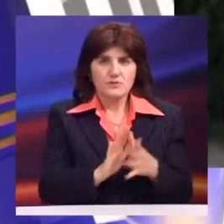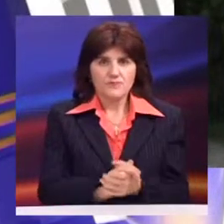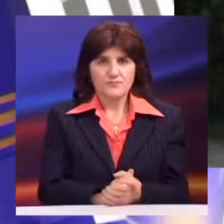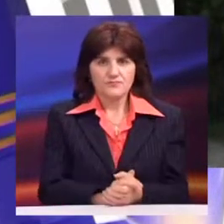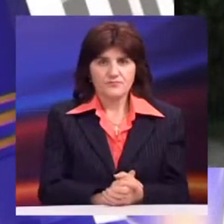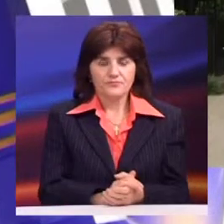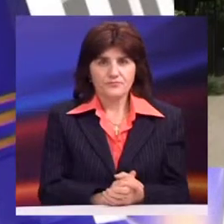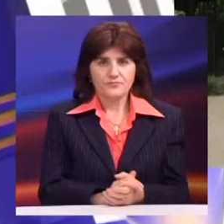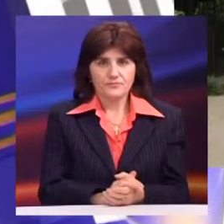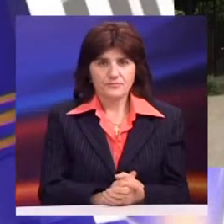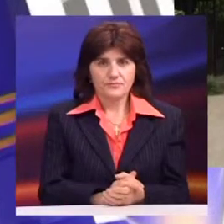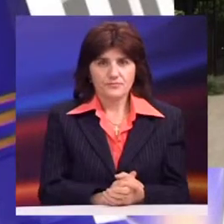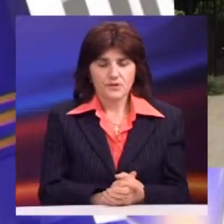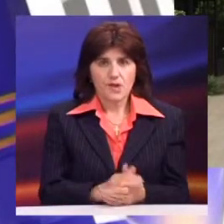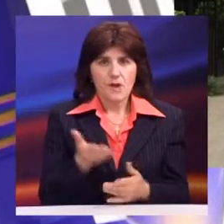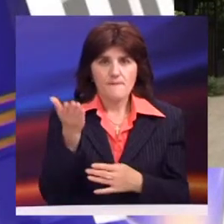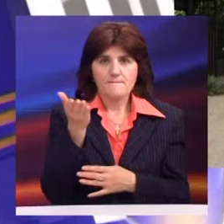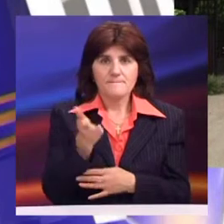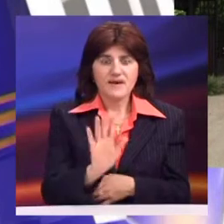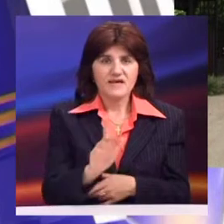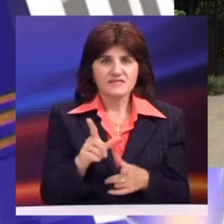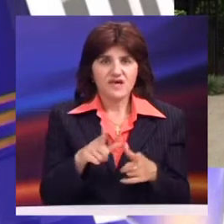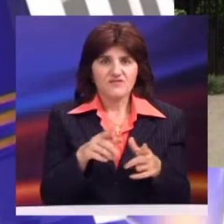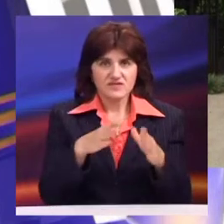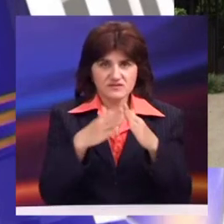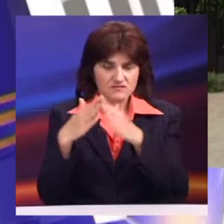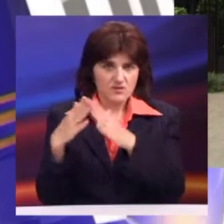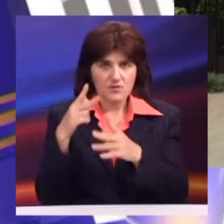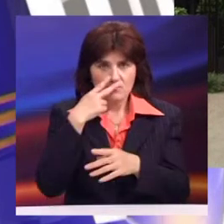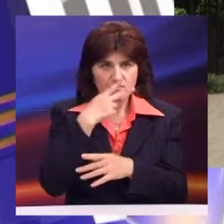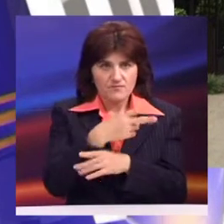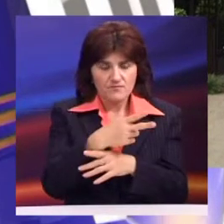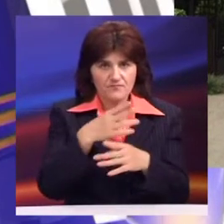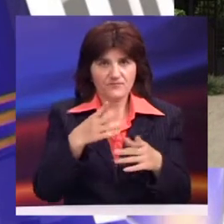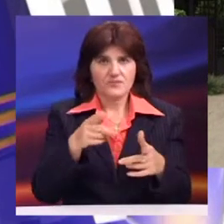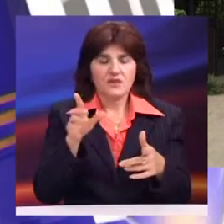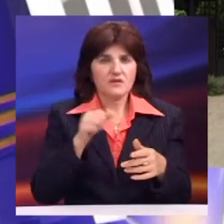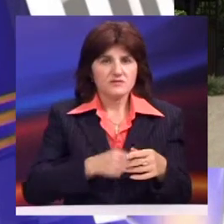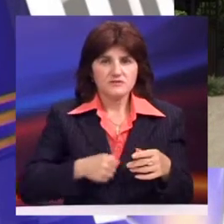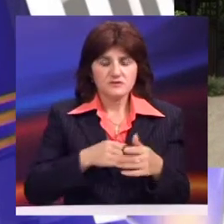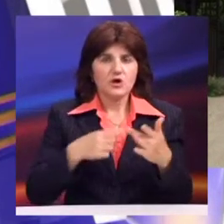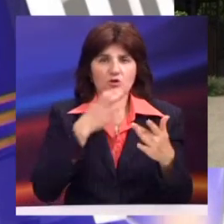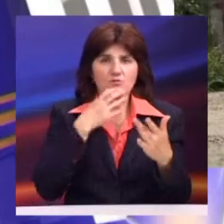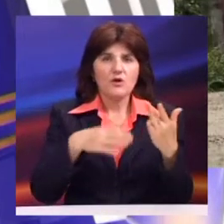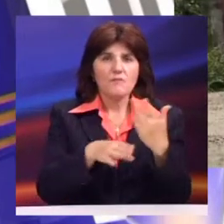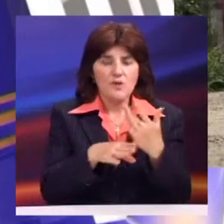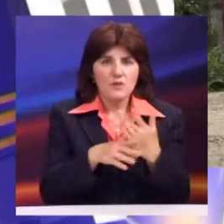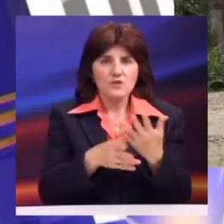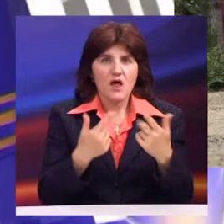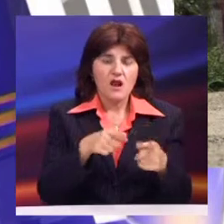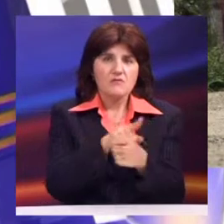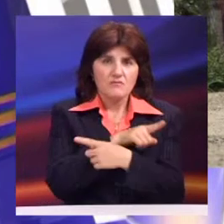to pojma nema, stvarno. Predstavnici mesne zajednice obišli su porodicu nastradale Edite i ponudili